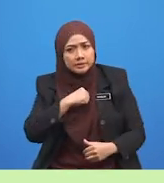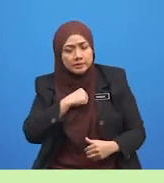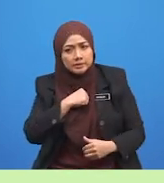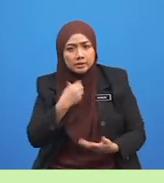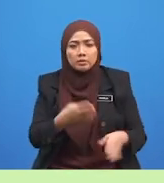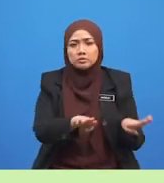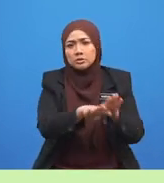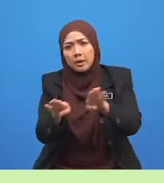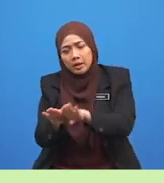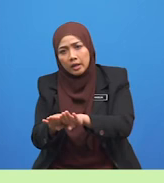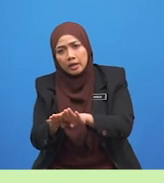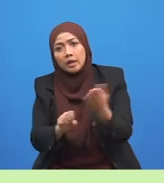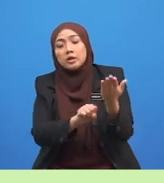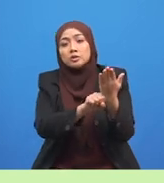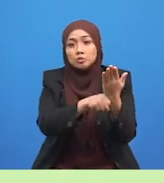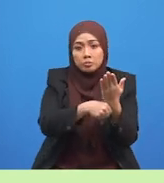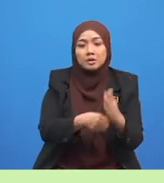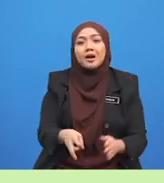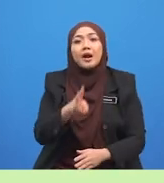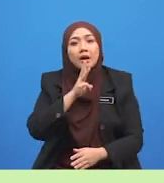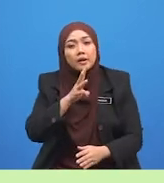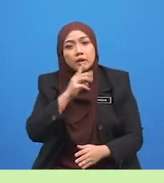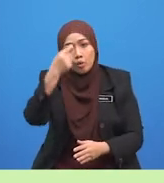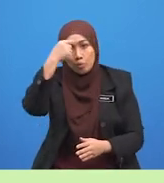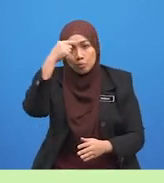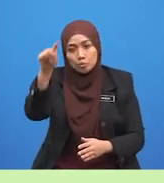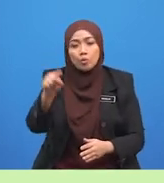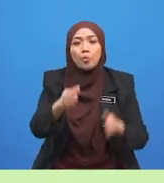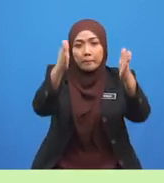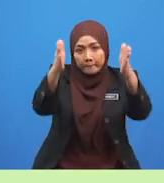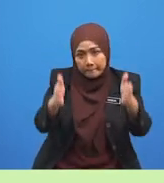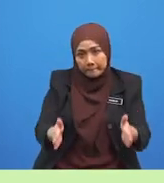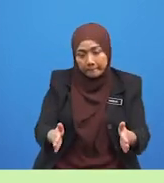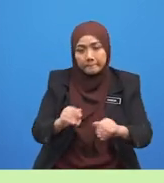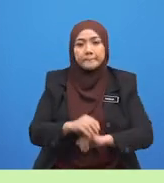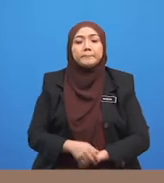sebagai sumber air domestik bagi penduduk di sekitarnya.